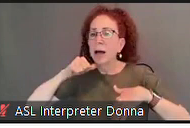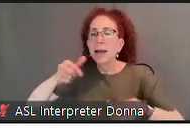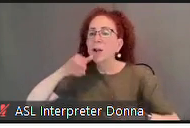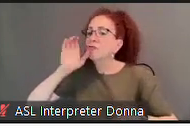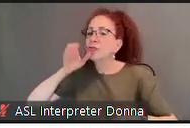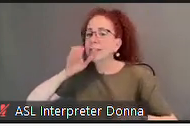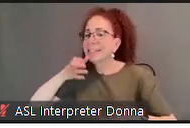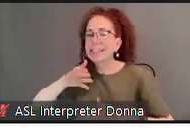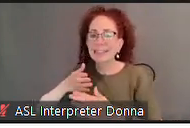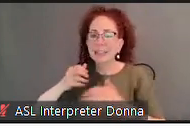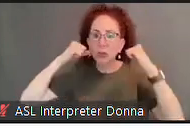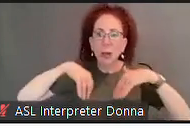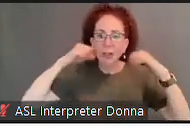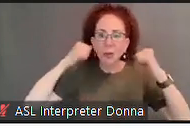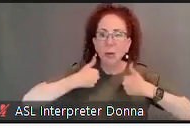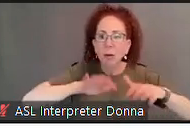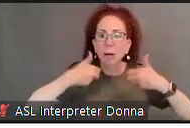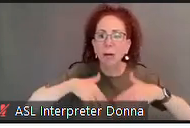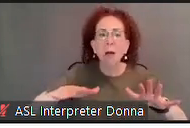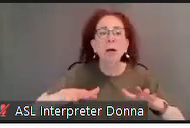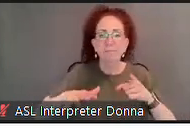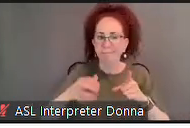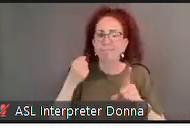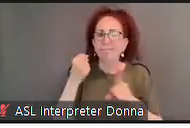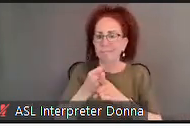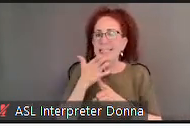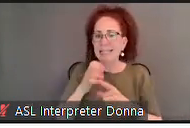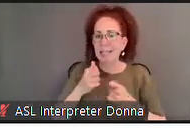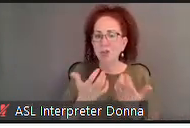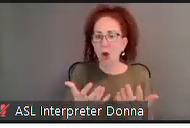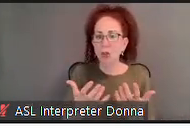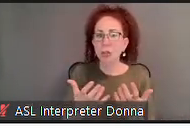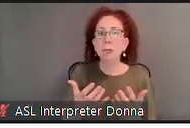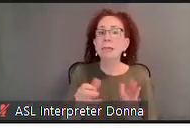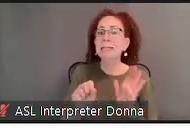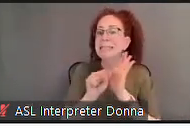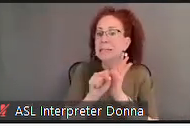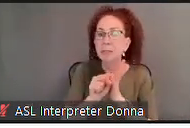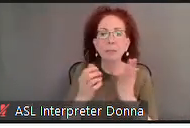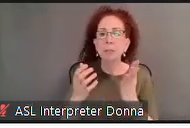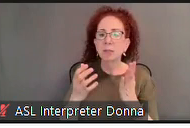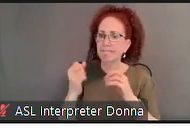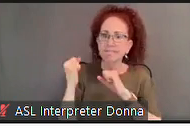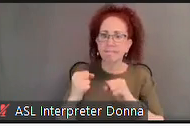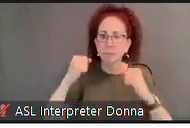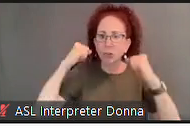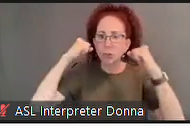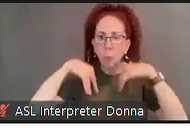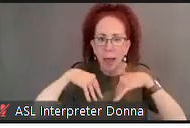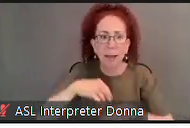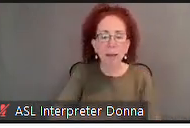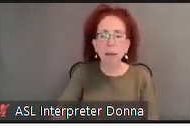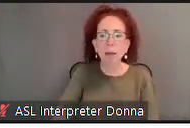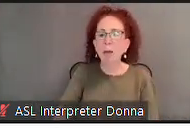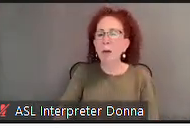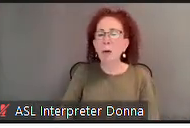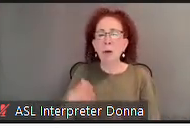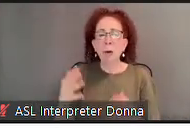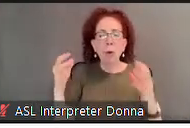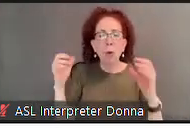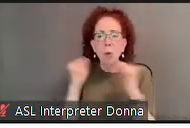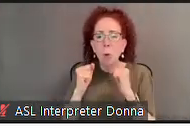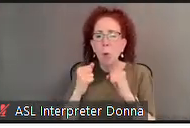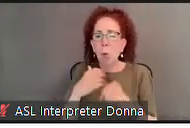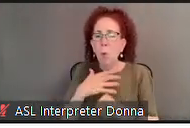但是你的水喝的并不够多，就是比较有这个情况。有些是冒